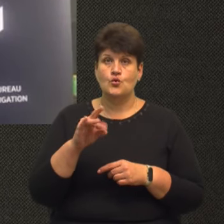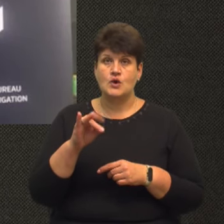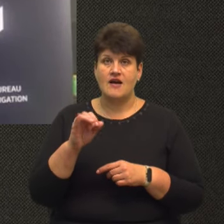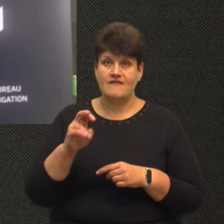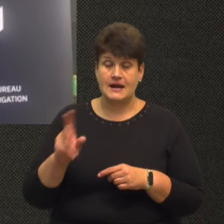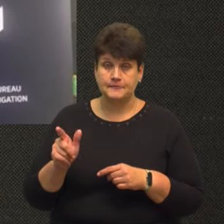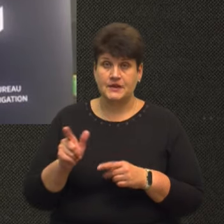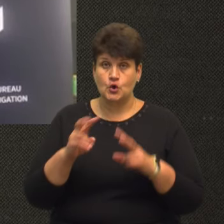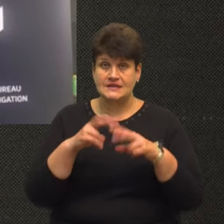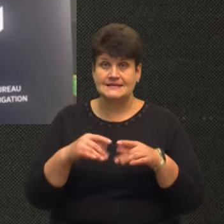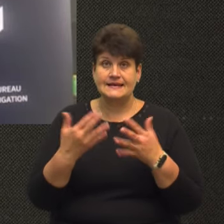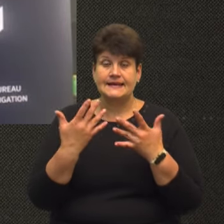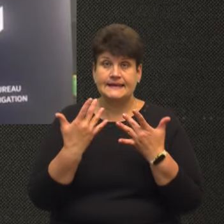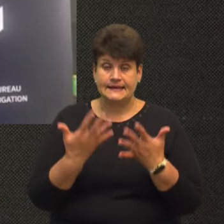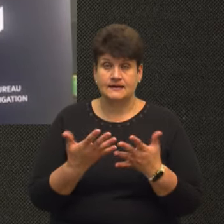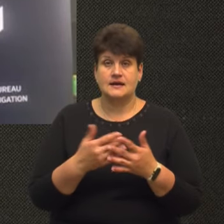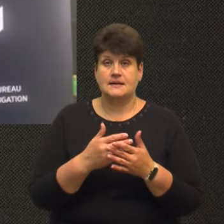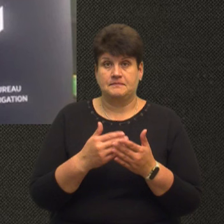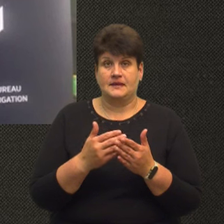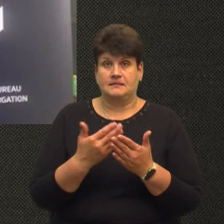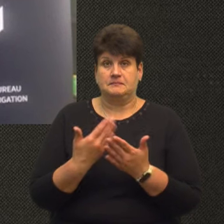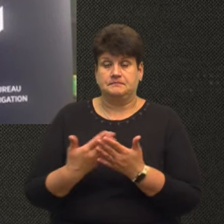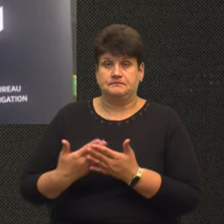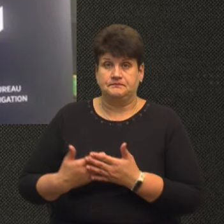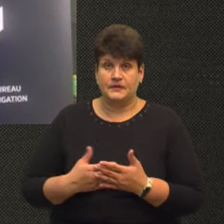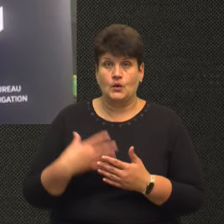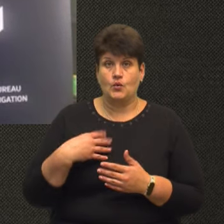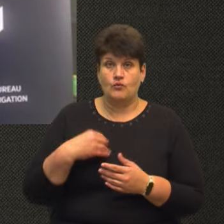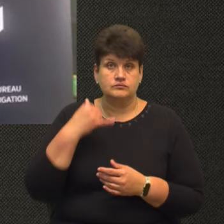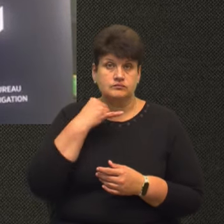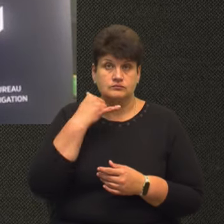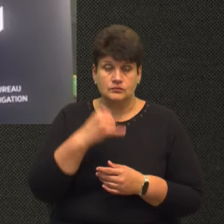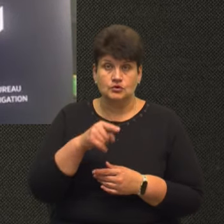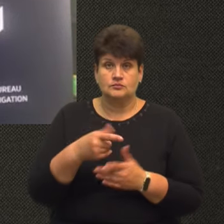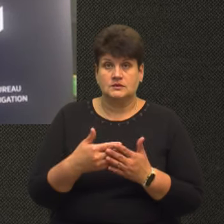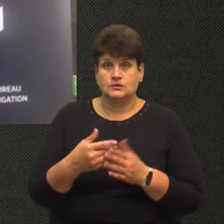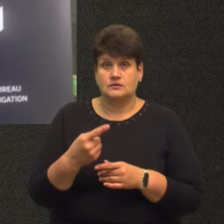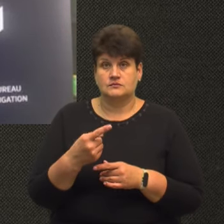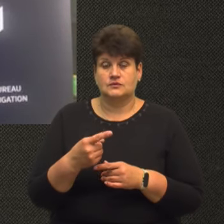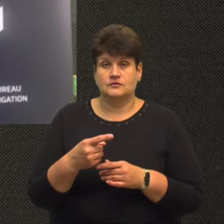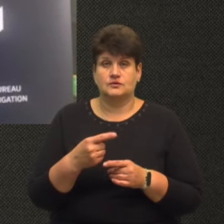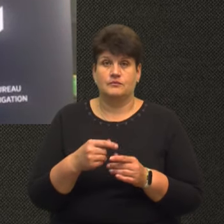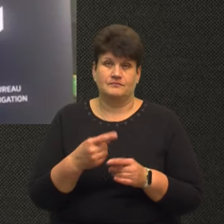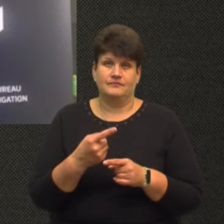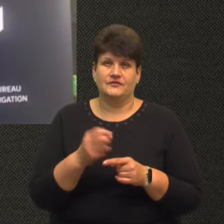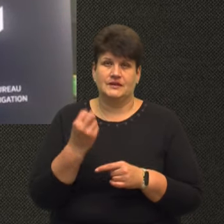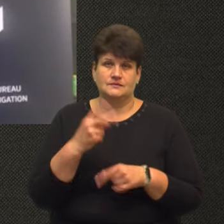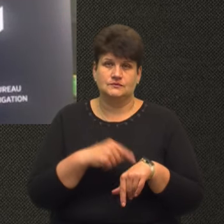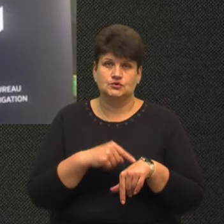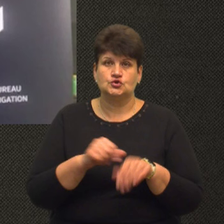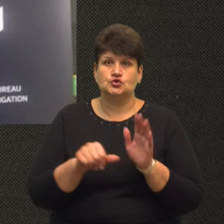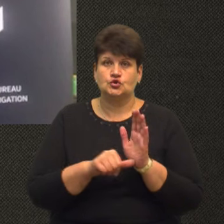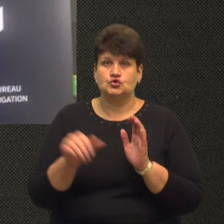епізодів зокрема на гарячу лінію дбр у Львові надійшло повідомлення про те що близько о півночі 6сто жовтня працівники